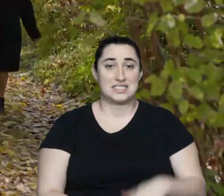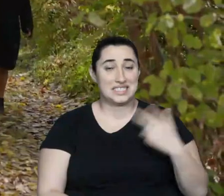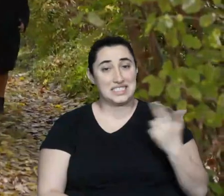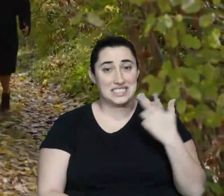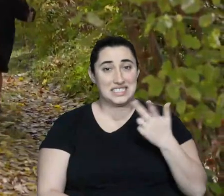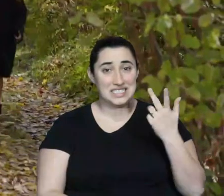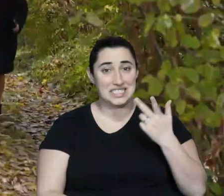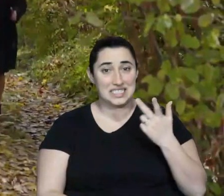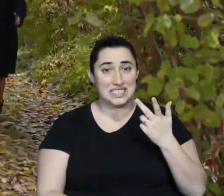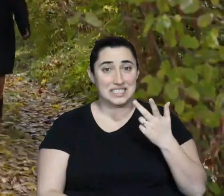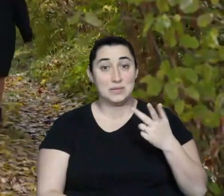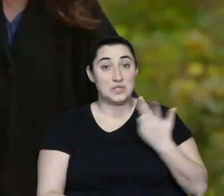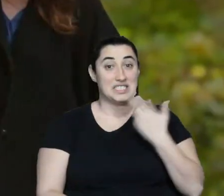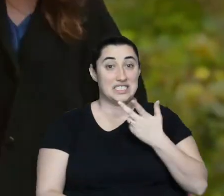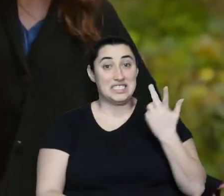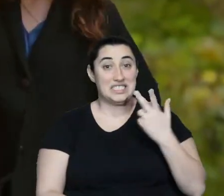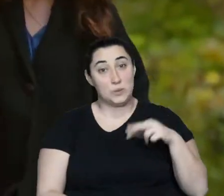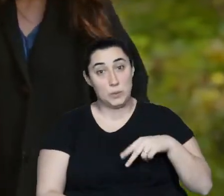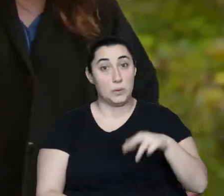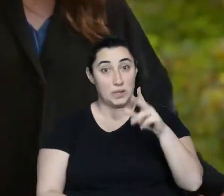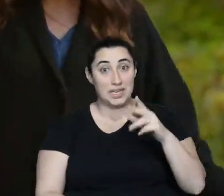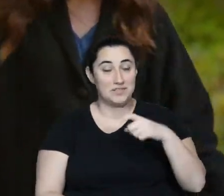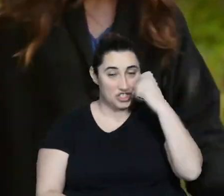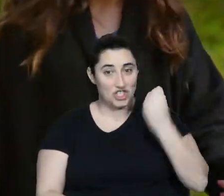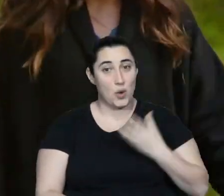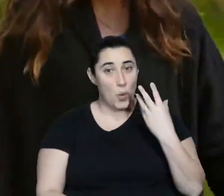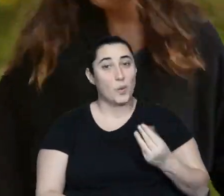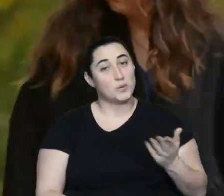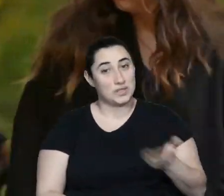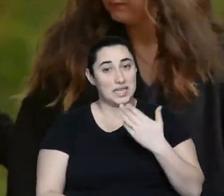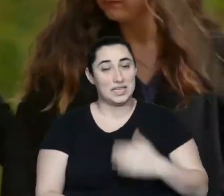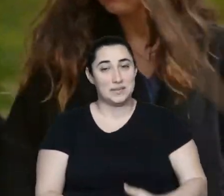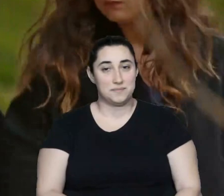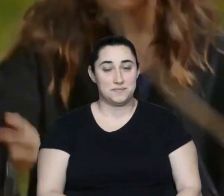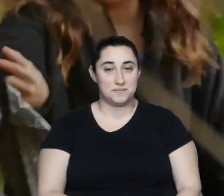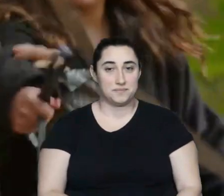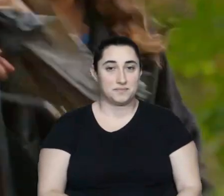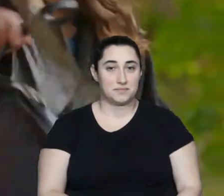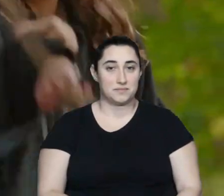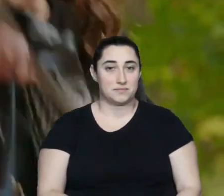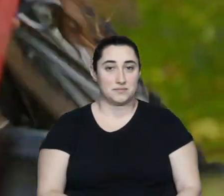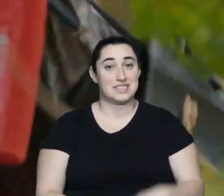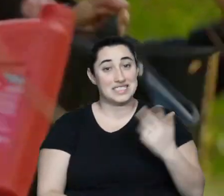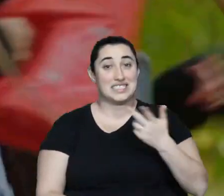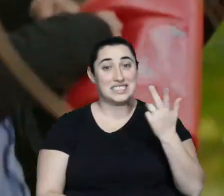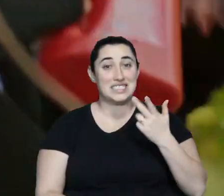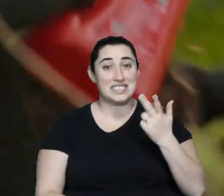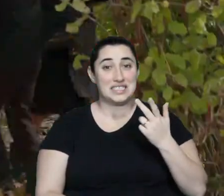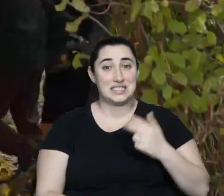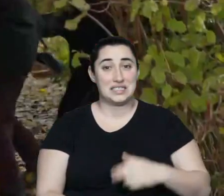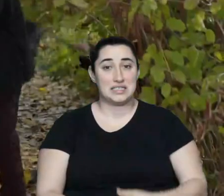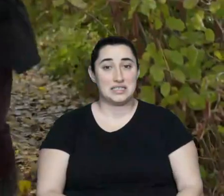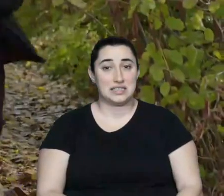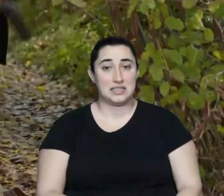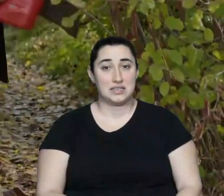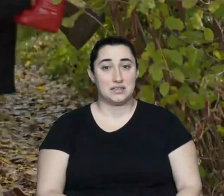Hızlı böyle böyle hızlı hızlı yürüyelim ki ısınalım açma şeyim bak böyle. Bak böyle bak. Zıplaya zıplaya yürüyor.